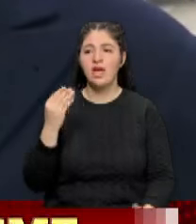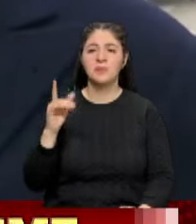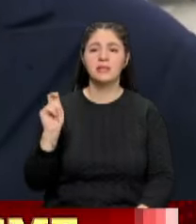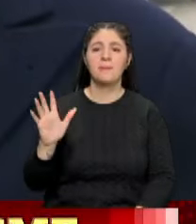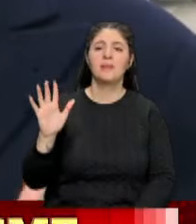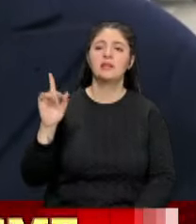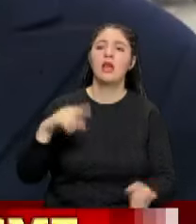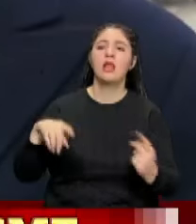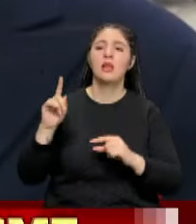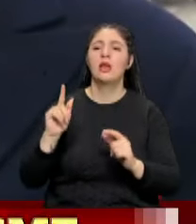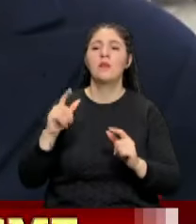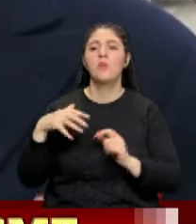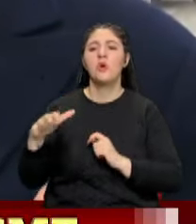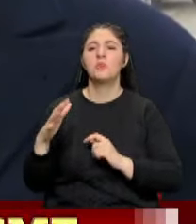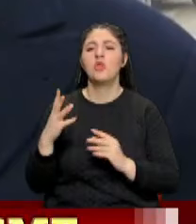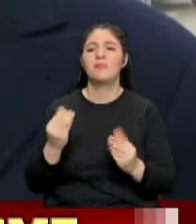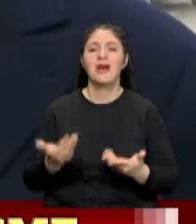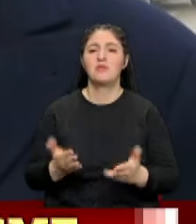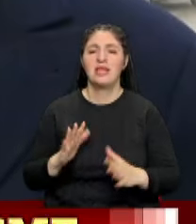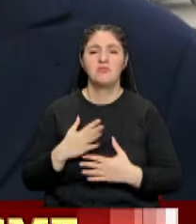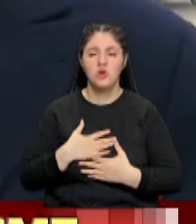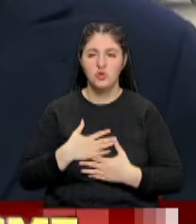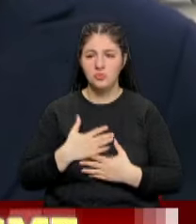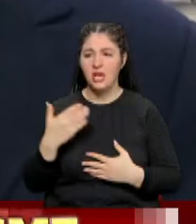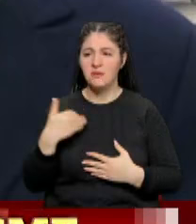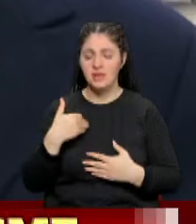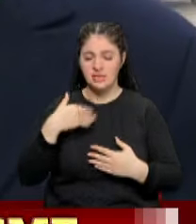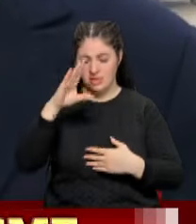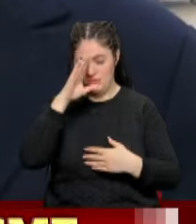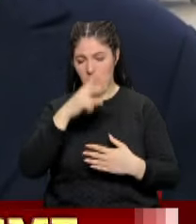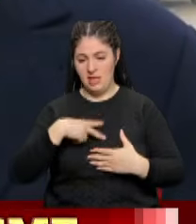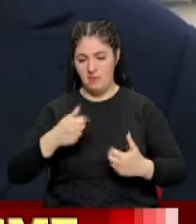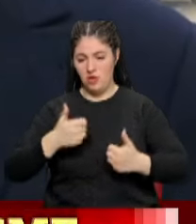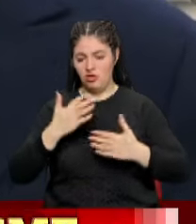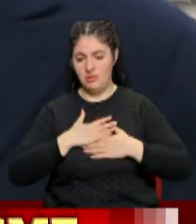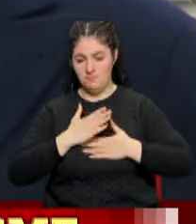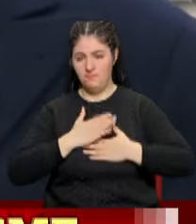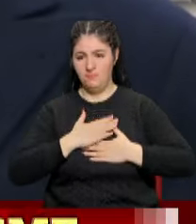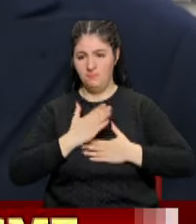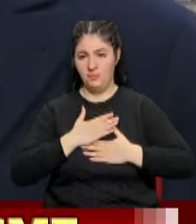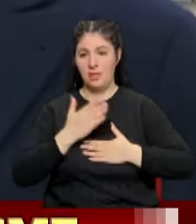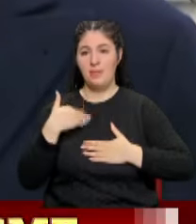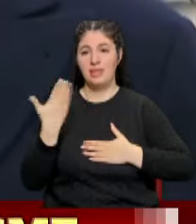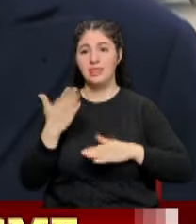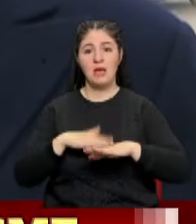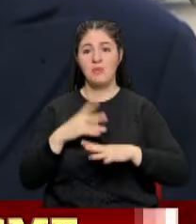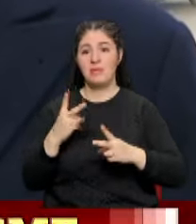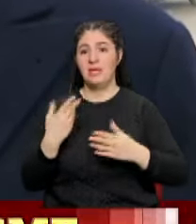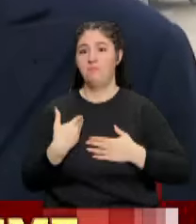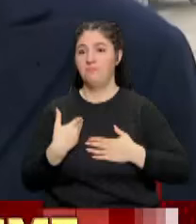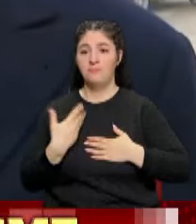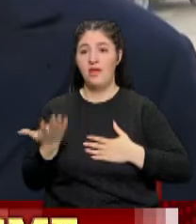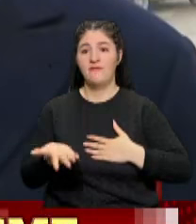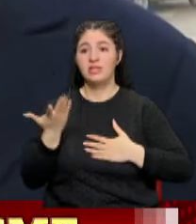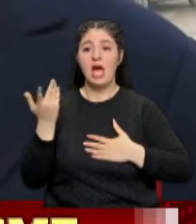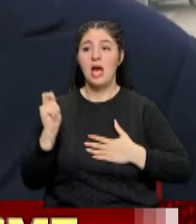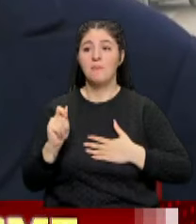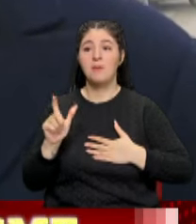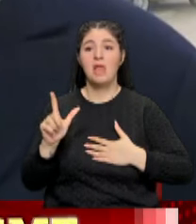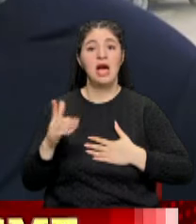yapmadı, etmedi kısmında olmayı kabul etmiyorum. Yani ben İstanbul Belediye Başkanıyım ve ben ne yapabilirdim, daha fazla